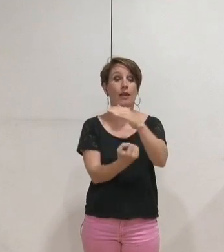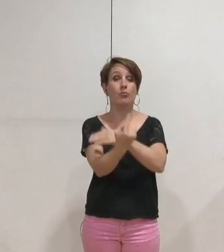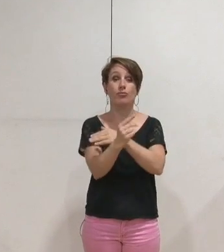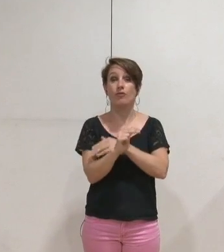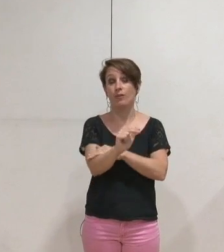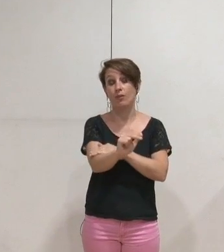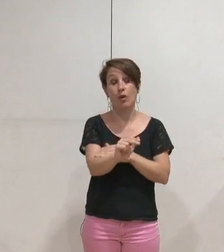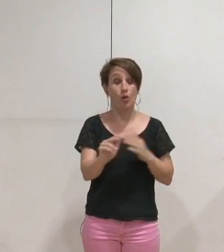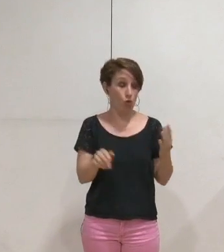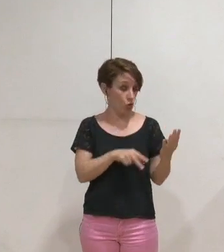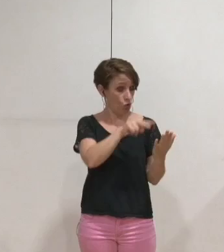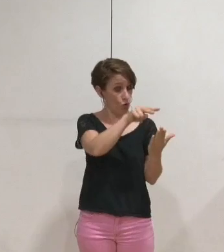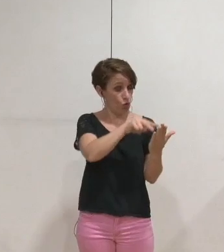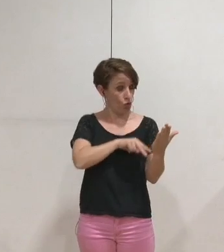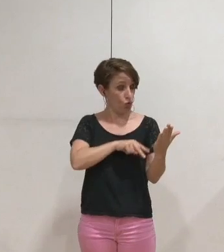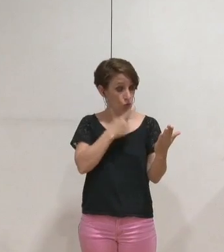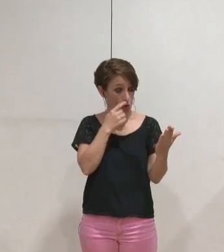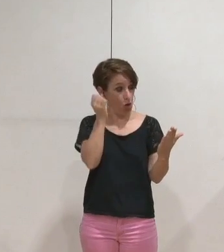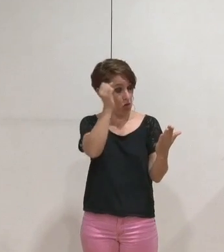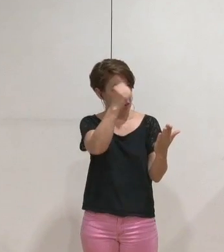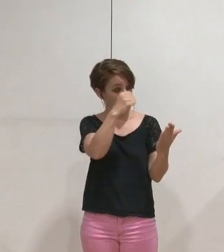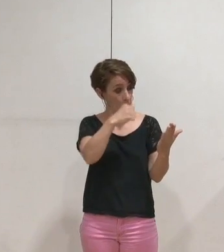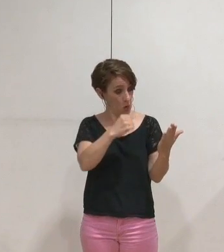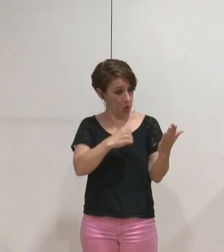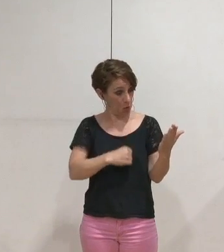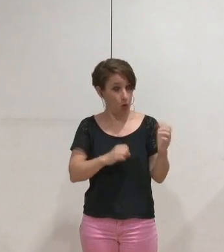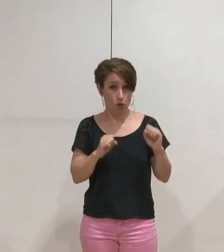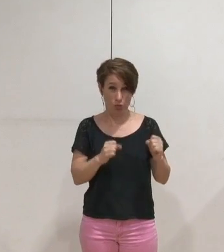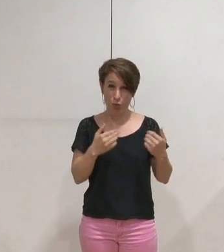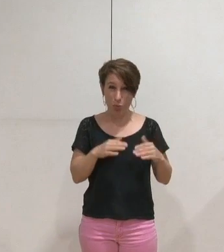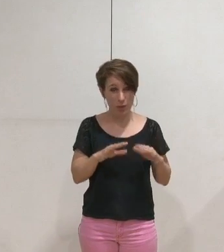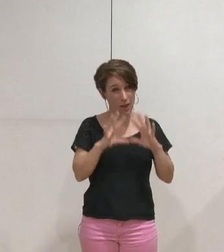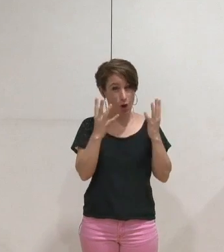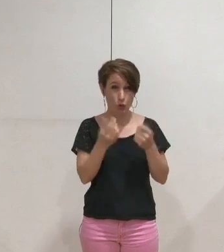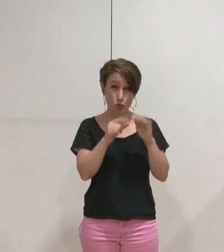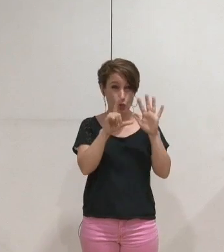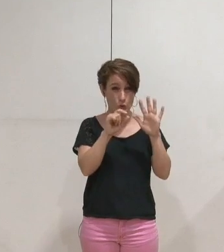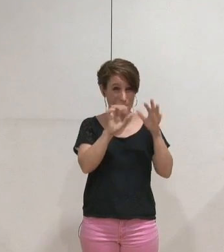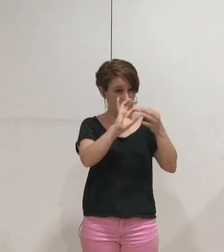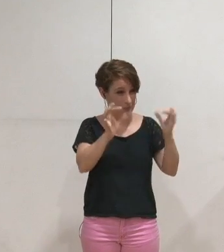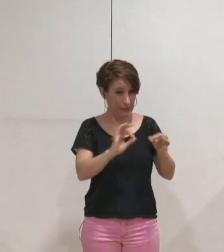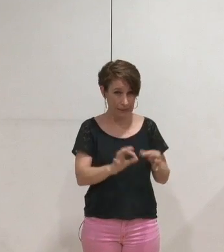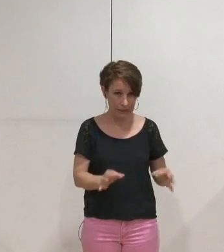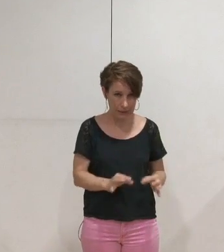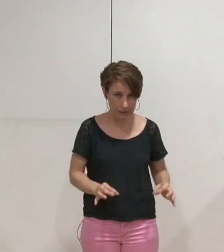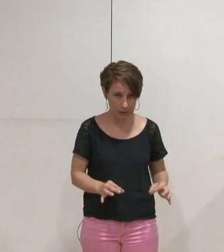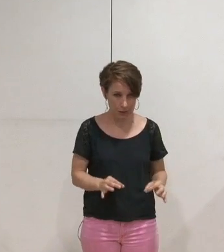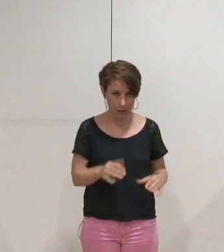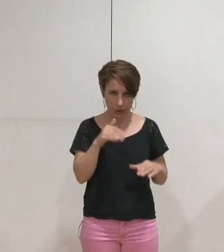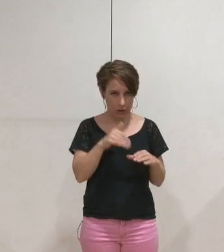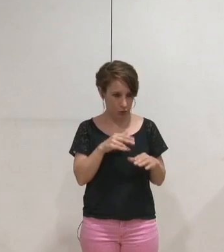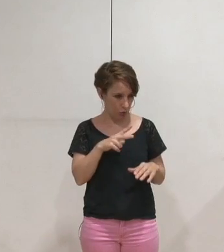pourrait approuver dans la liste qui est là mais il y a 70 lignes auou moins et dans tout cela il y en a beaucoup pour lesquels nous